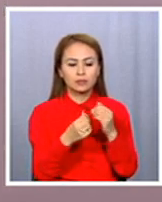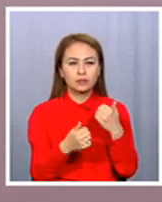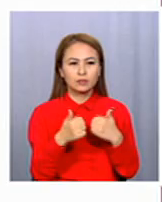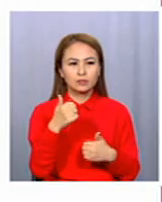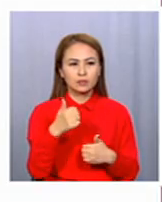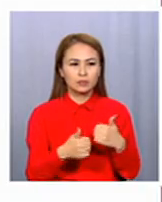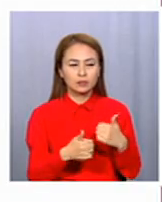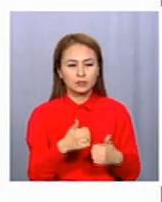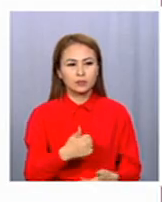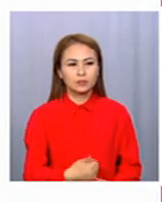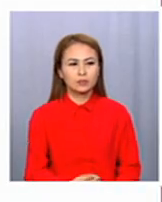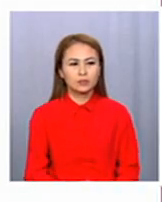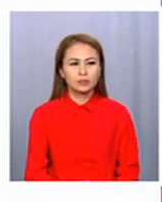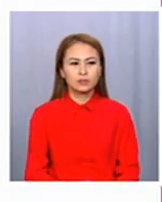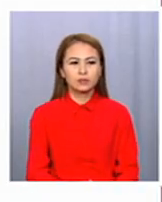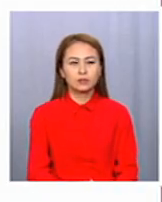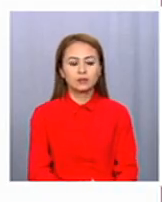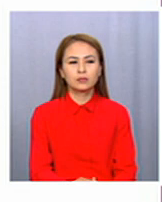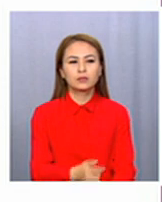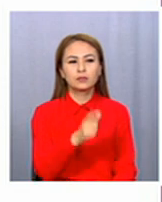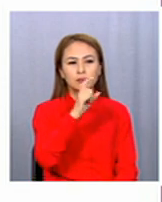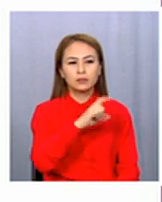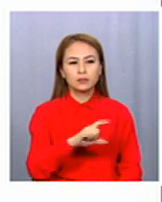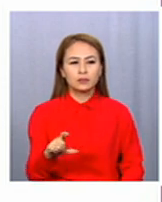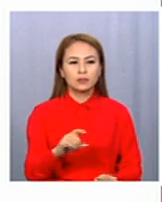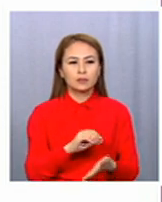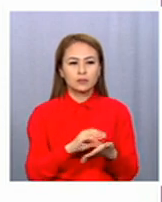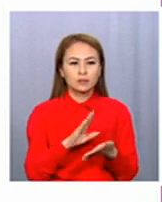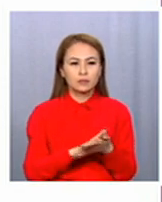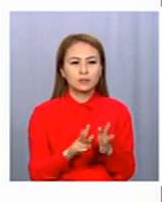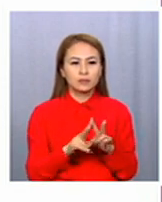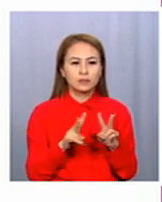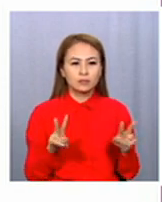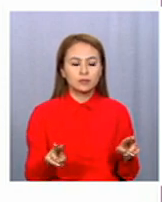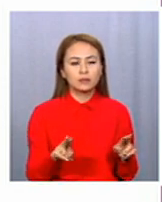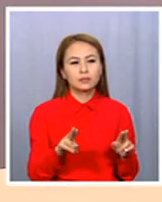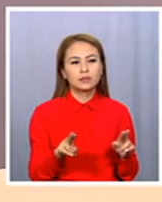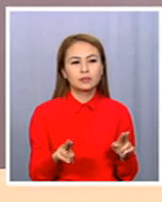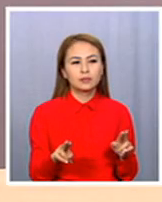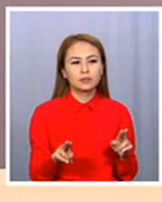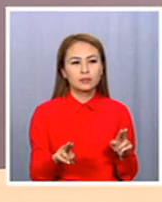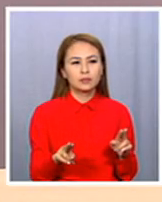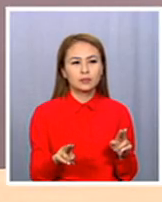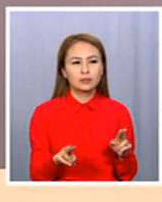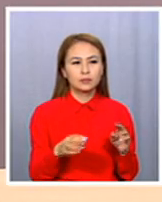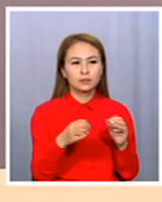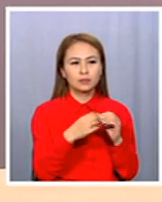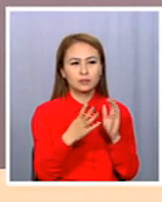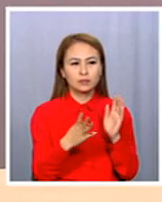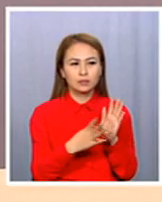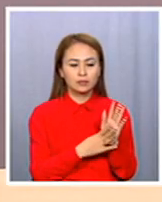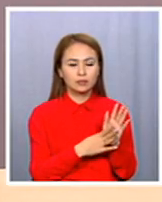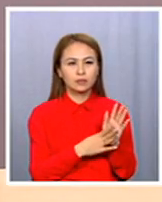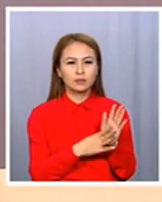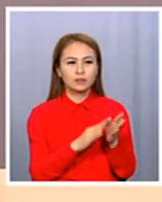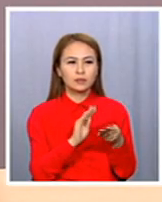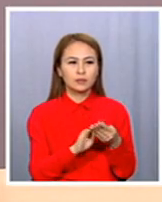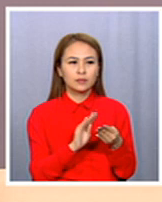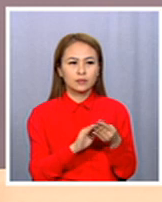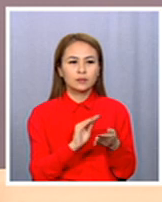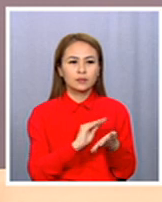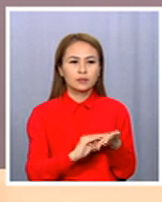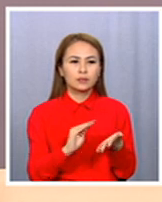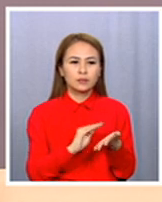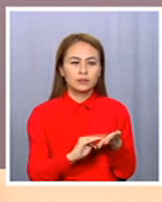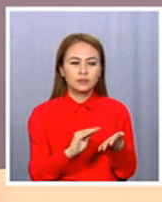салыстырамыз. Бөлімдері бірдей болғандықтан, бөлшектің бөліміне 19 санын өзгертпей жазамыз,